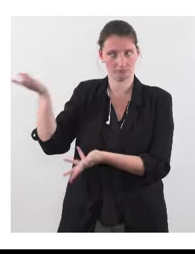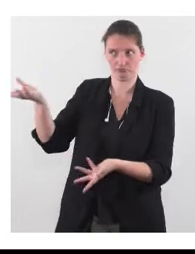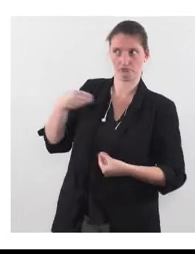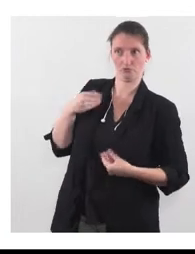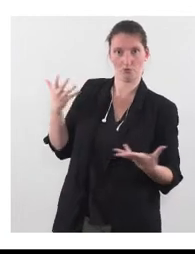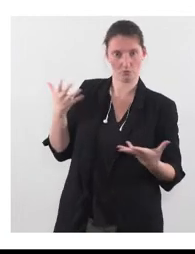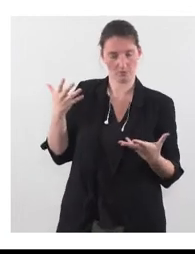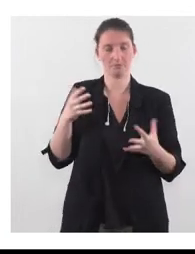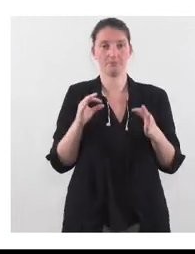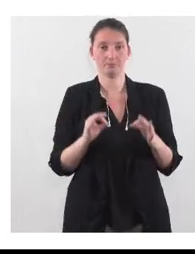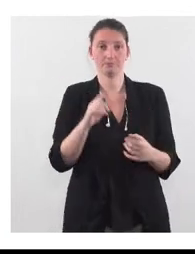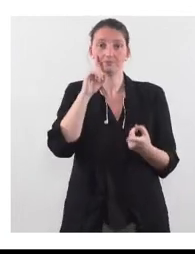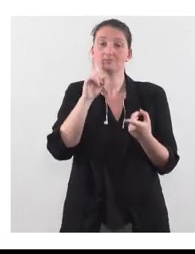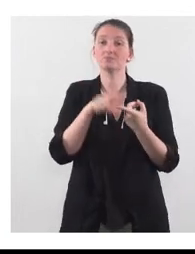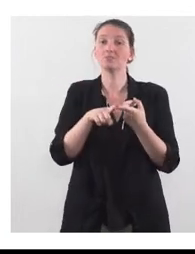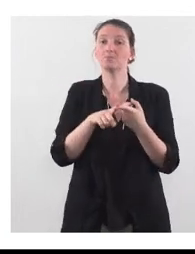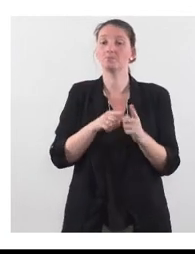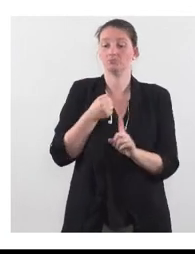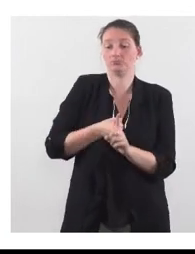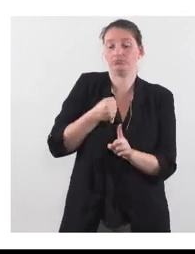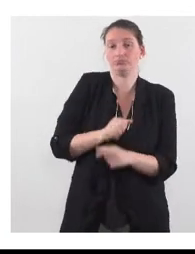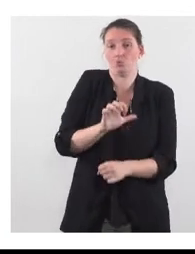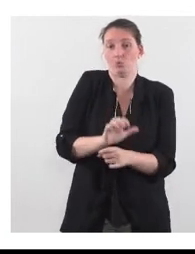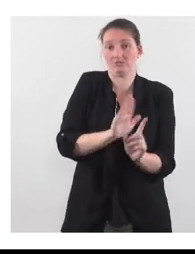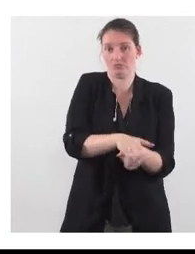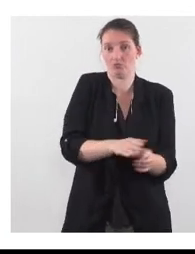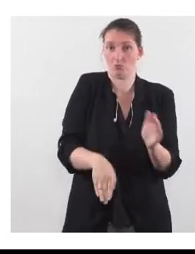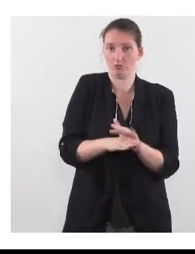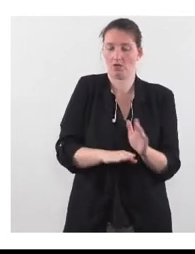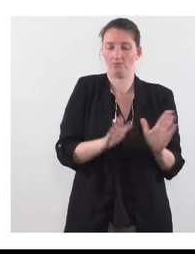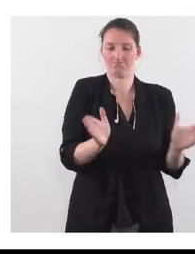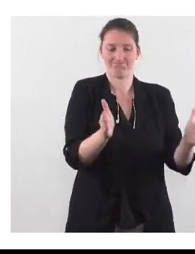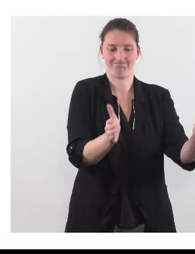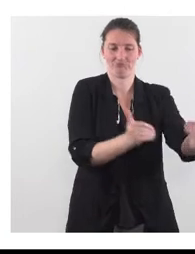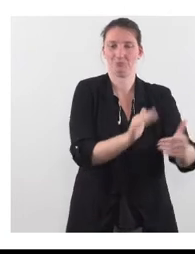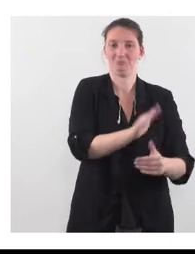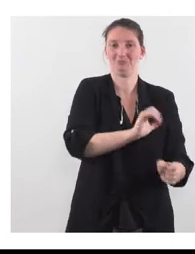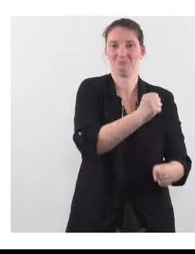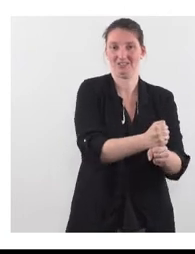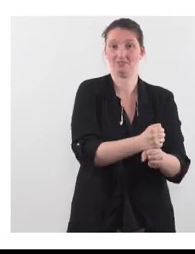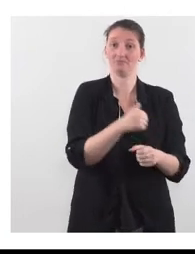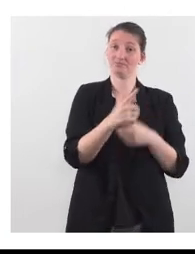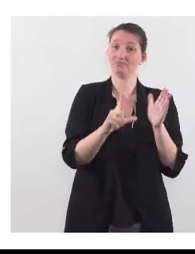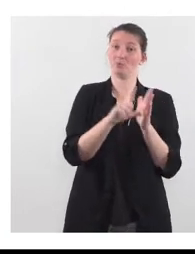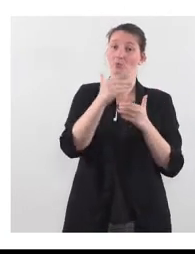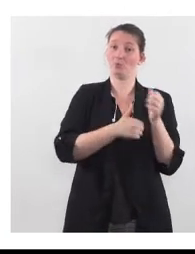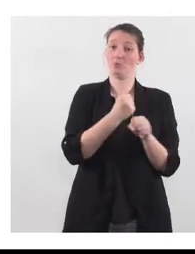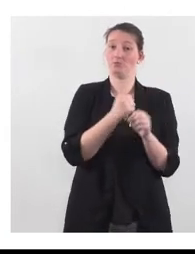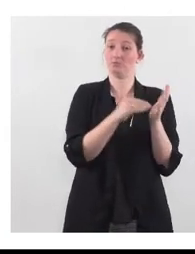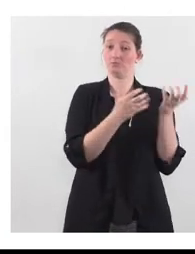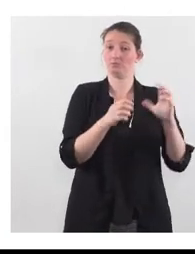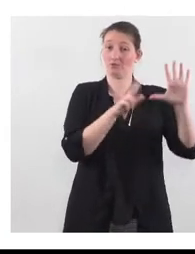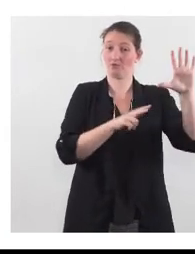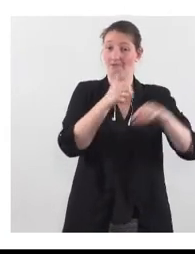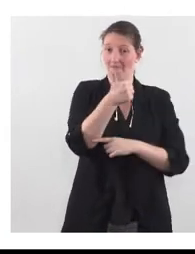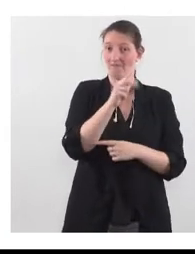sortir la question de la lutte contre les discriminations du domaine pénal. La loi de 81 était une loi exclusivement pénale, avec